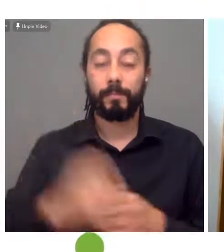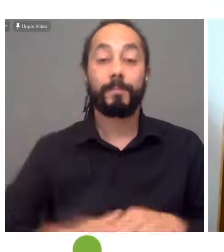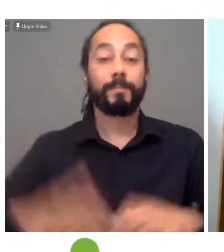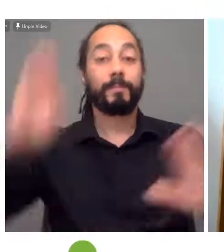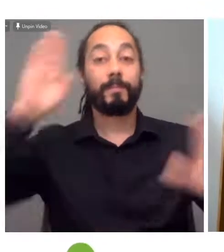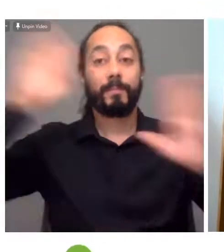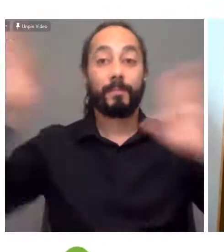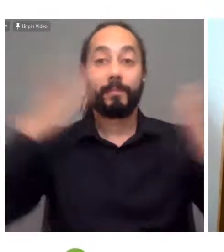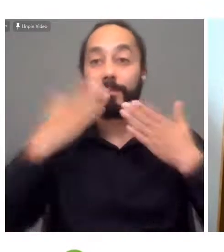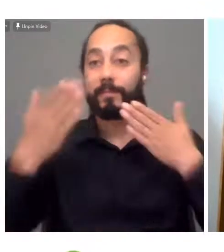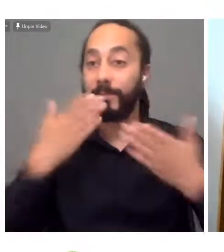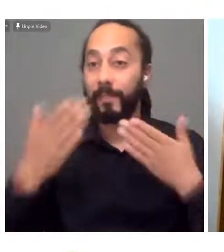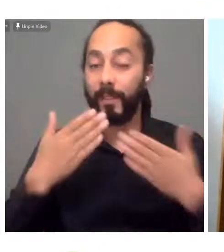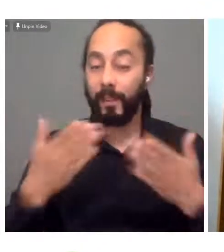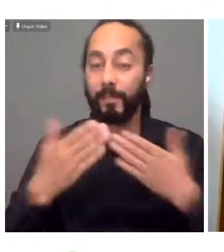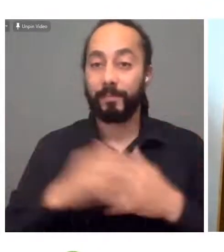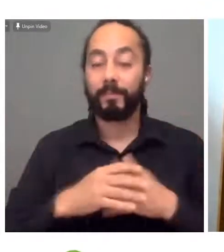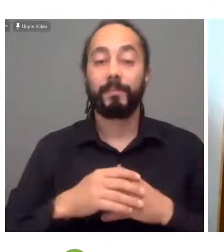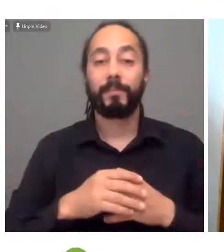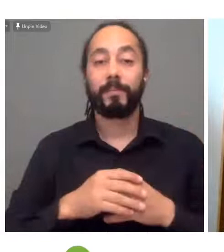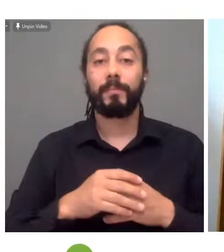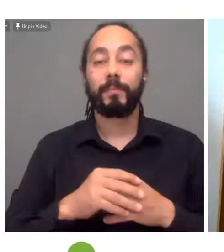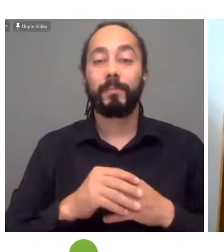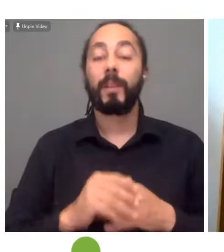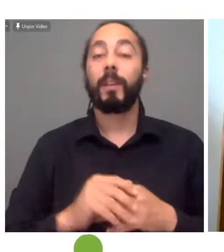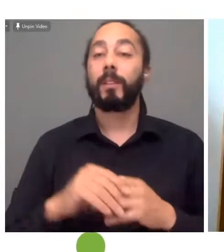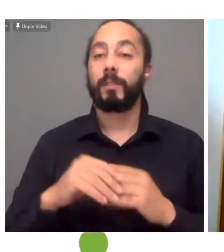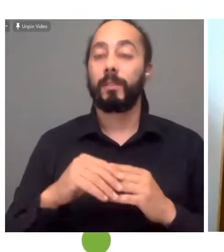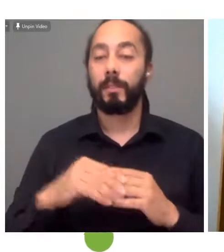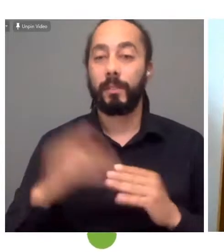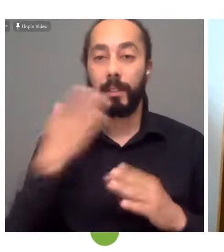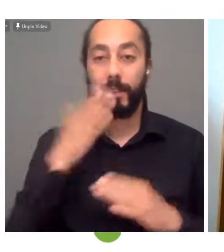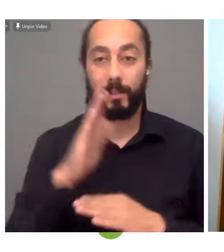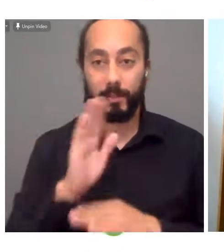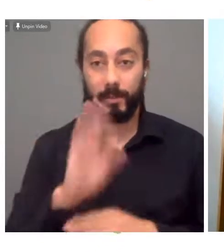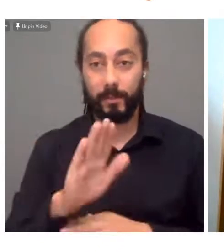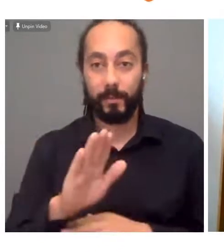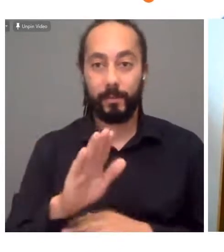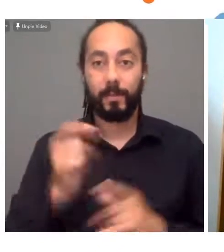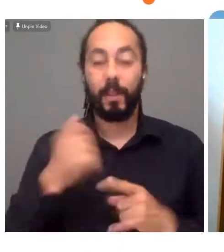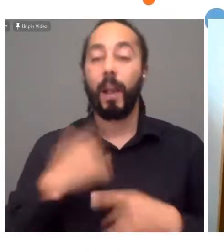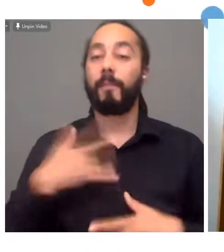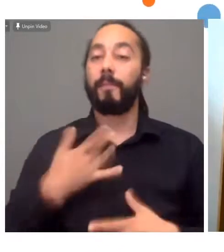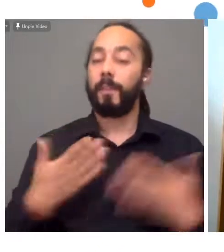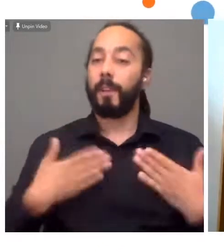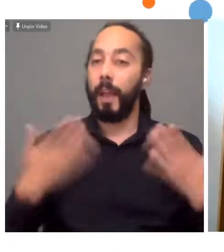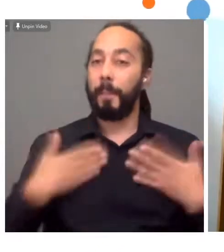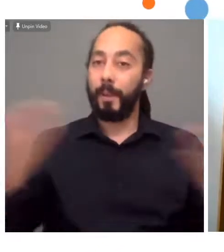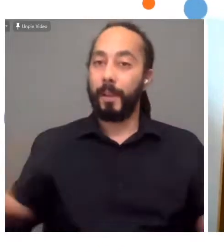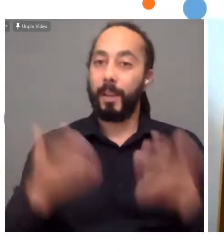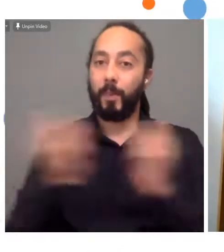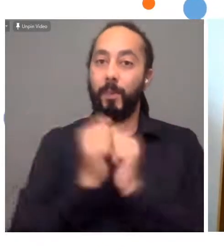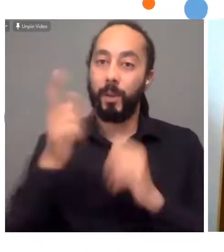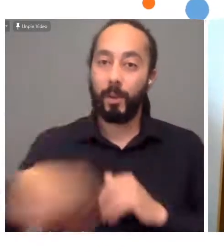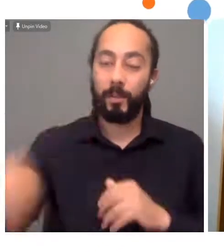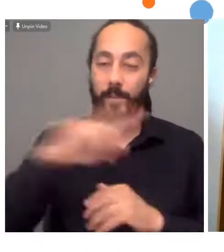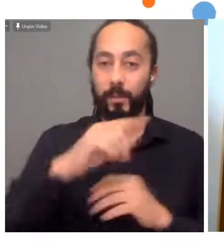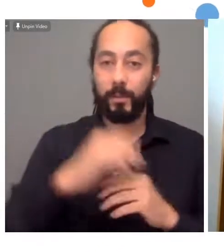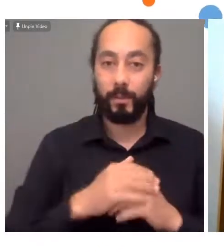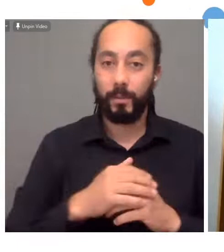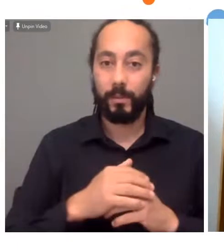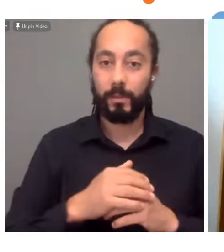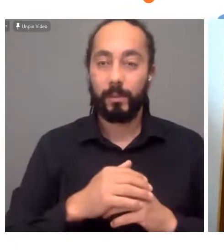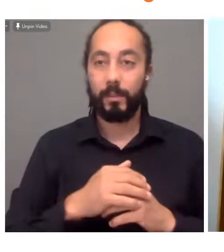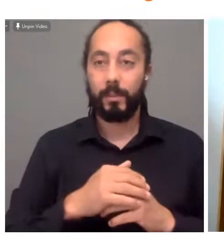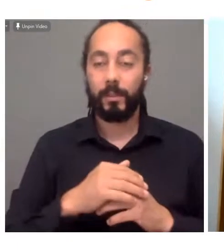Bonjour à toutes et à tous. Je suis ravi d'être avec vous et je vous remercie d'être là en si grand nombre. Merci également pour le temps que